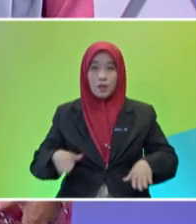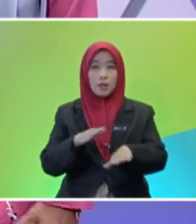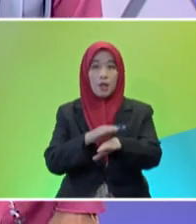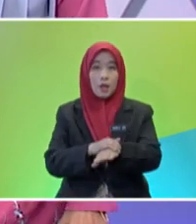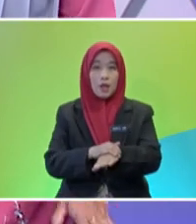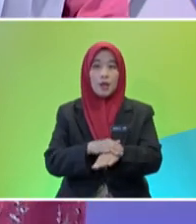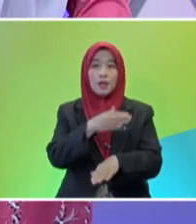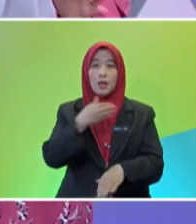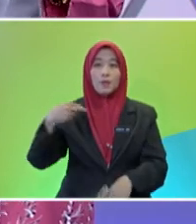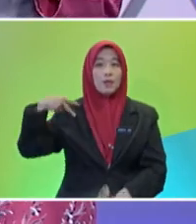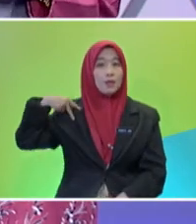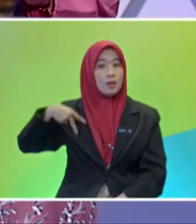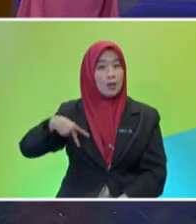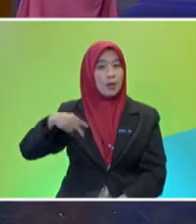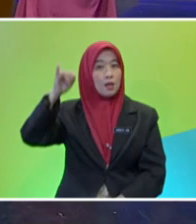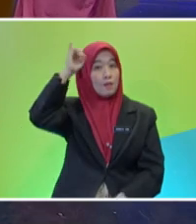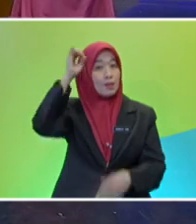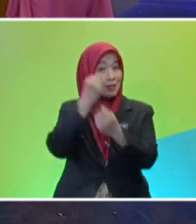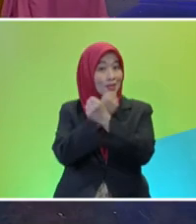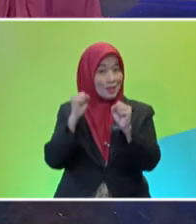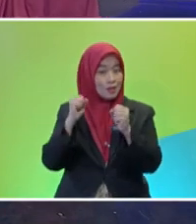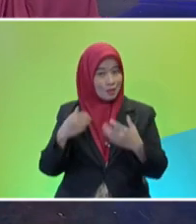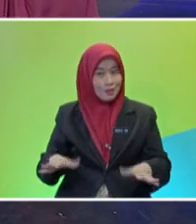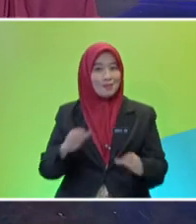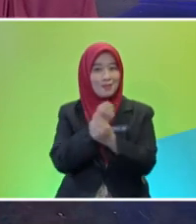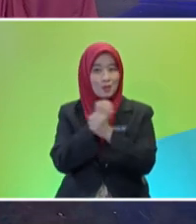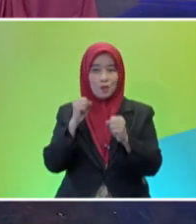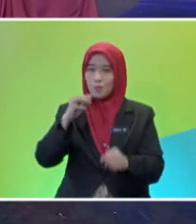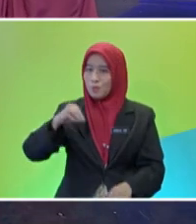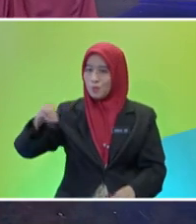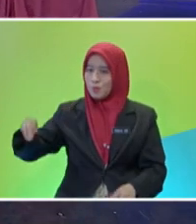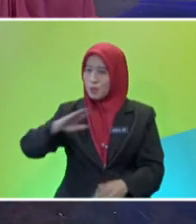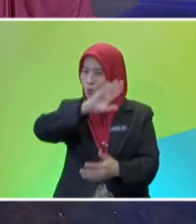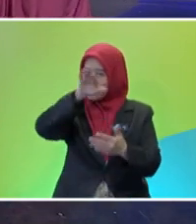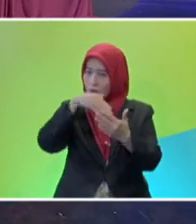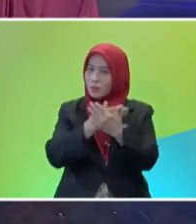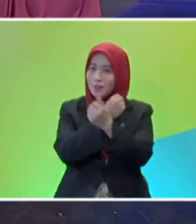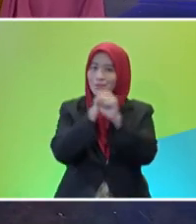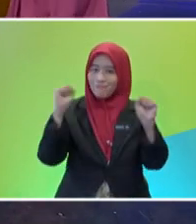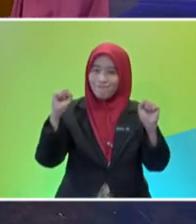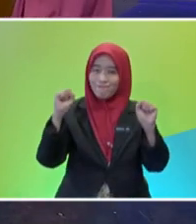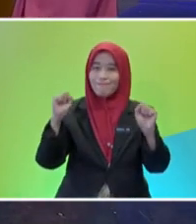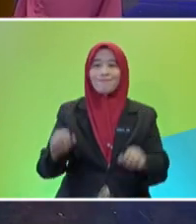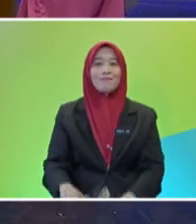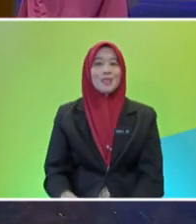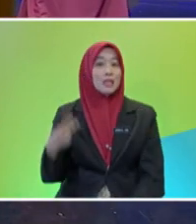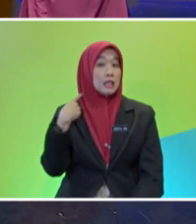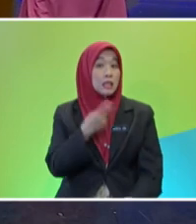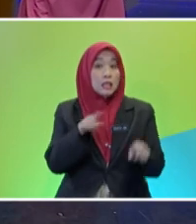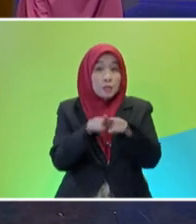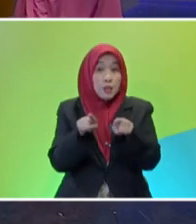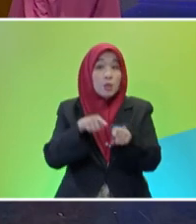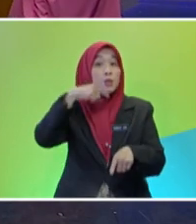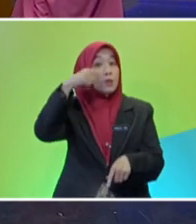dan kaki. Okey, Irfan sedia? Dah sedia, cikgu. Okay, murid-murid semua di luar sana sudah sedia? Sedia. Okey, kita sama-sama sebut